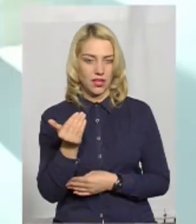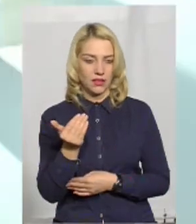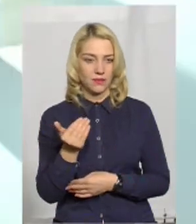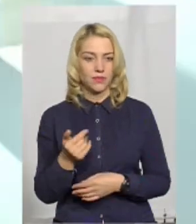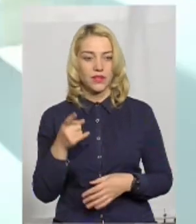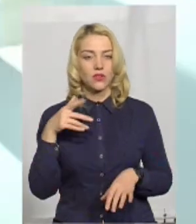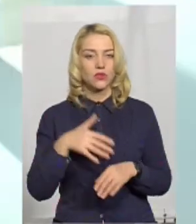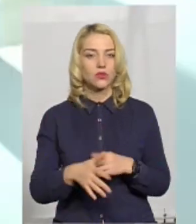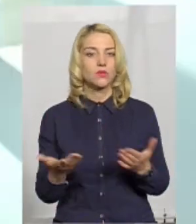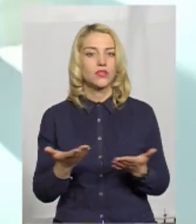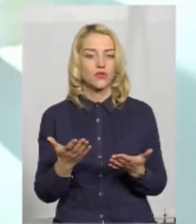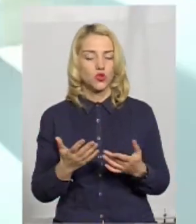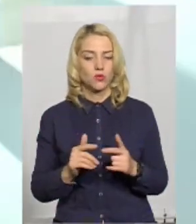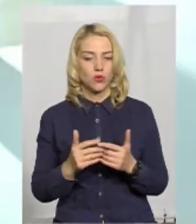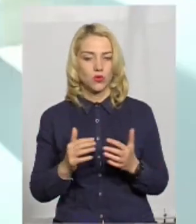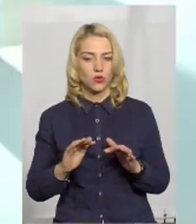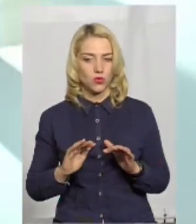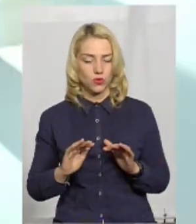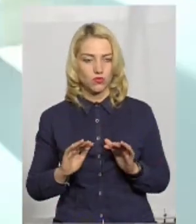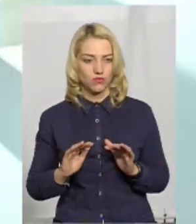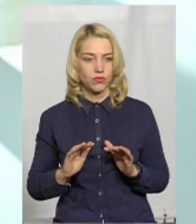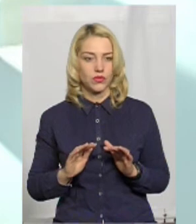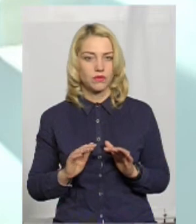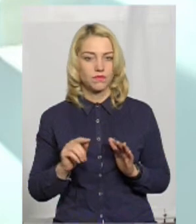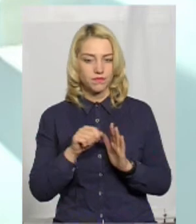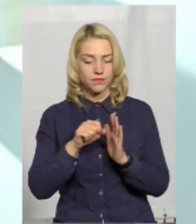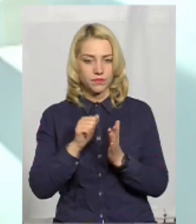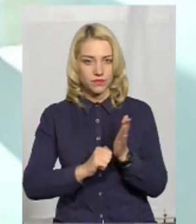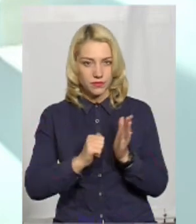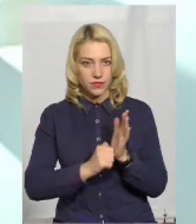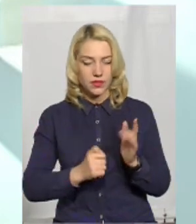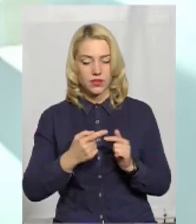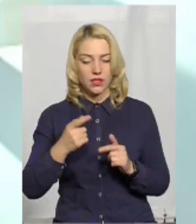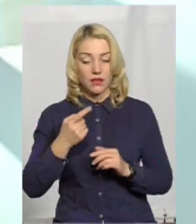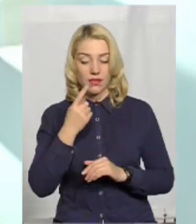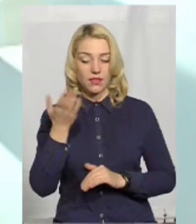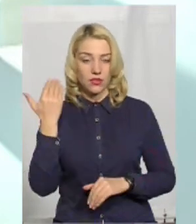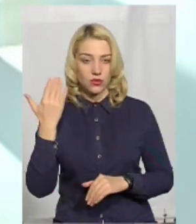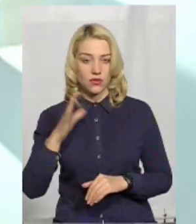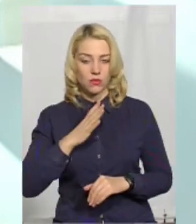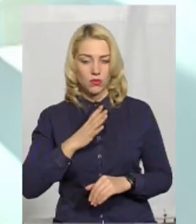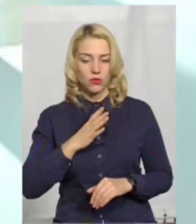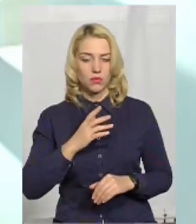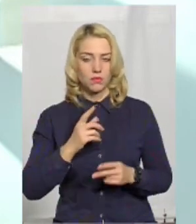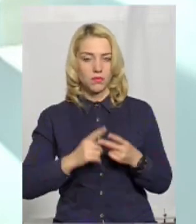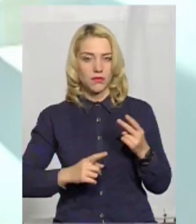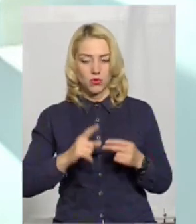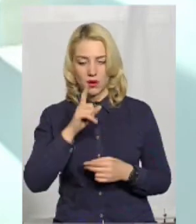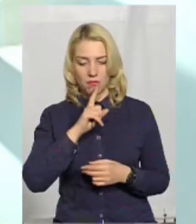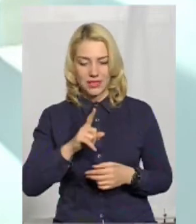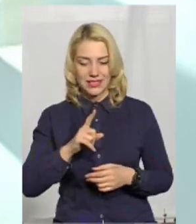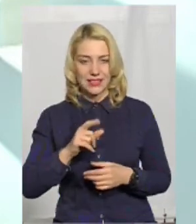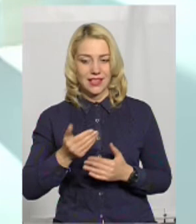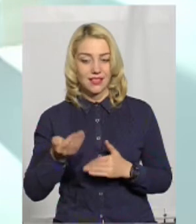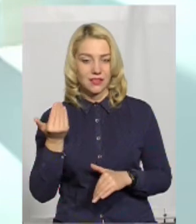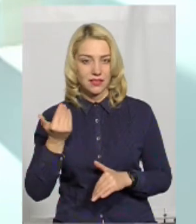розумієте, в чому річ? От нещодавно випадок був, півтора чи два місяці тому назад, в обласному перинатальному центрі